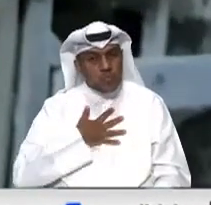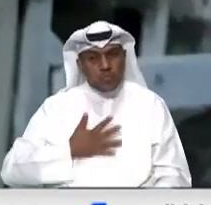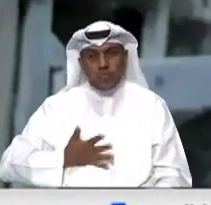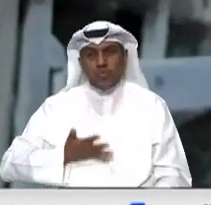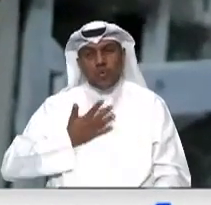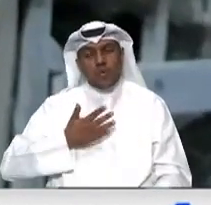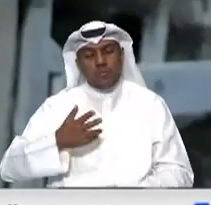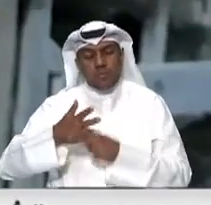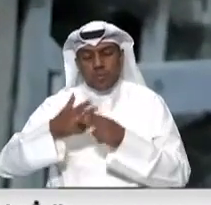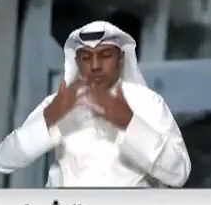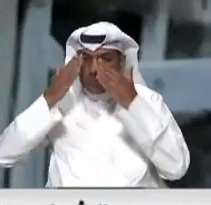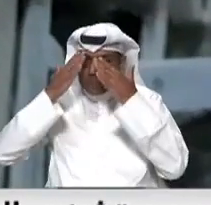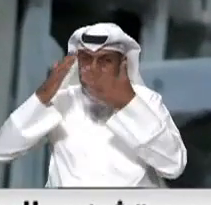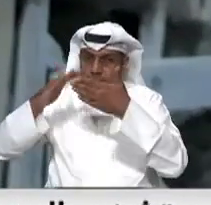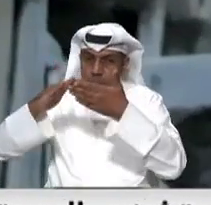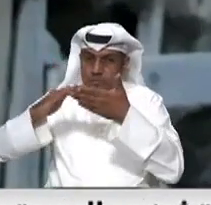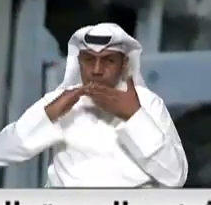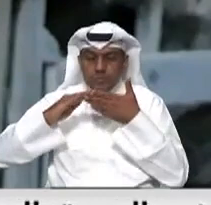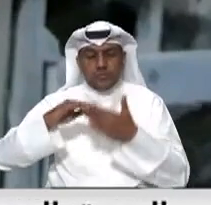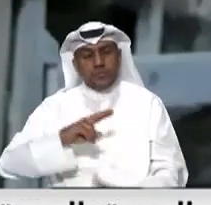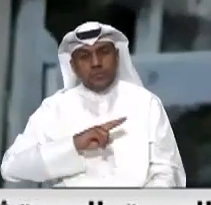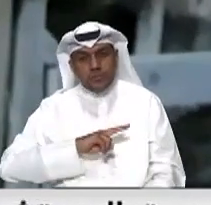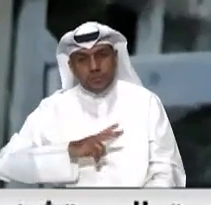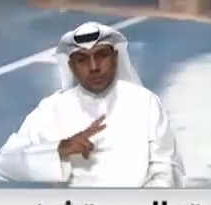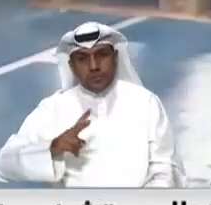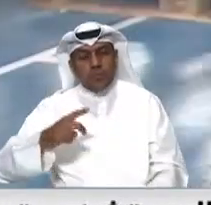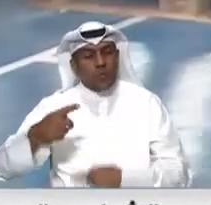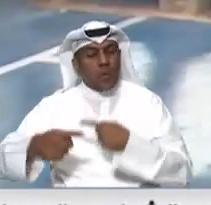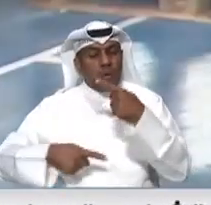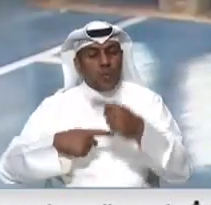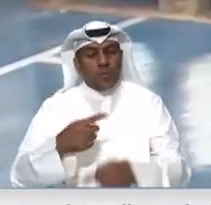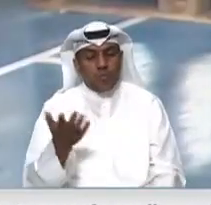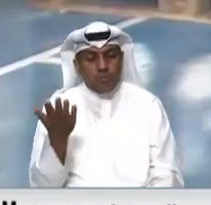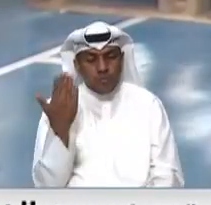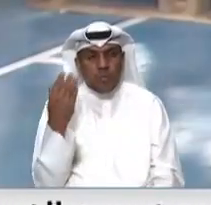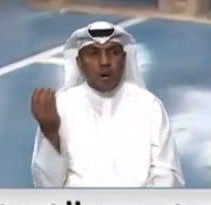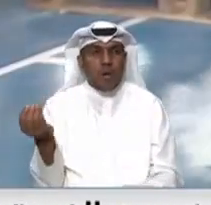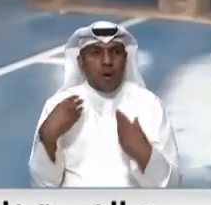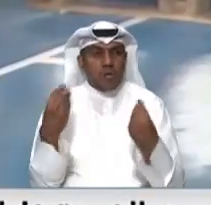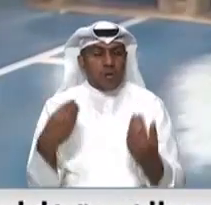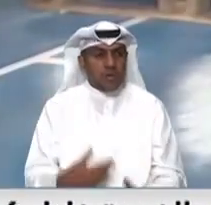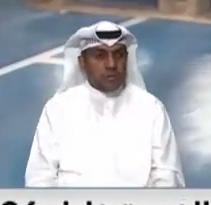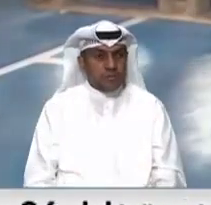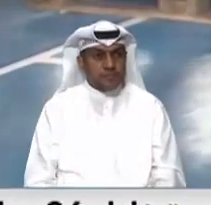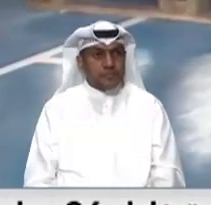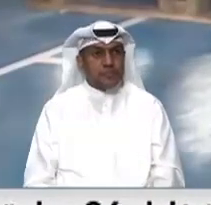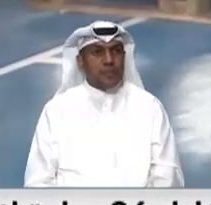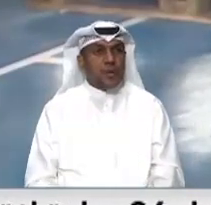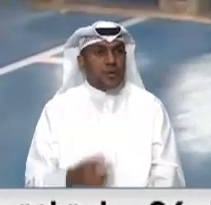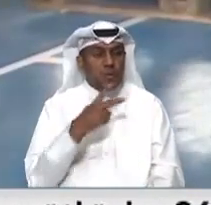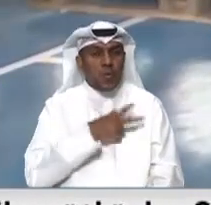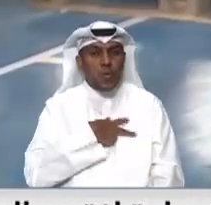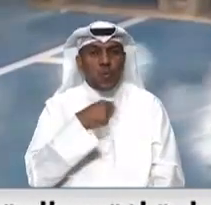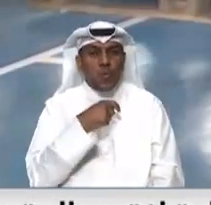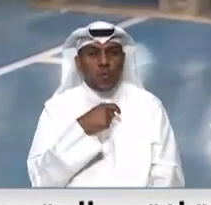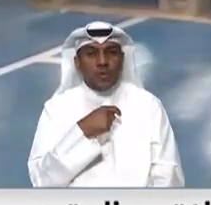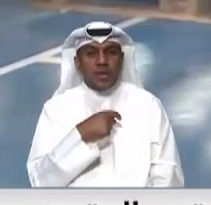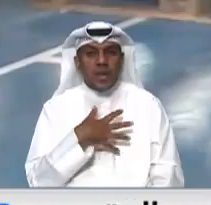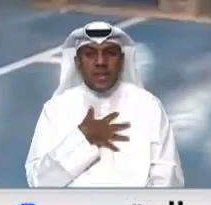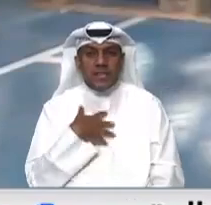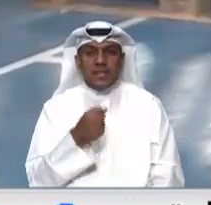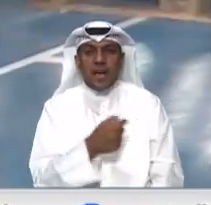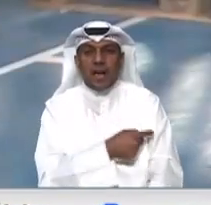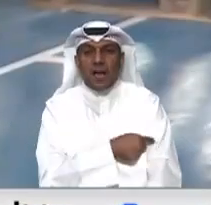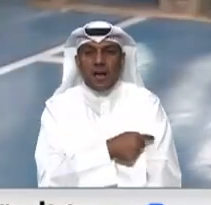مستوى المستوى السياسي وعلى مستوى الإغاثي للشعب الفلسطيني. وزارة الصحة الفلسطينية عبرت عن خالص